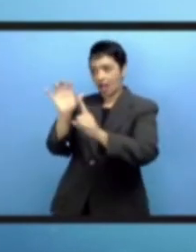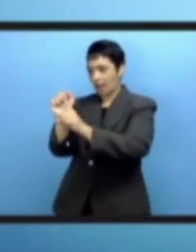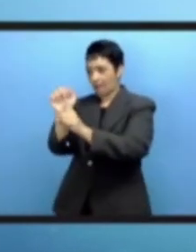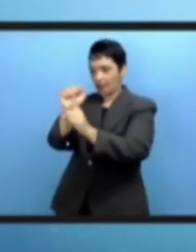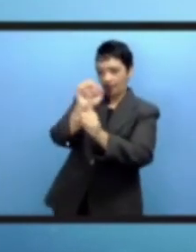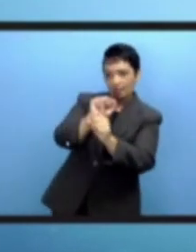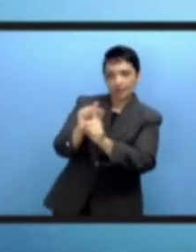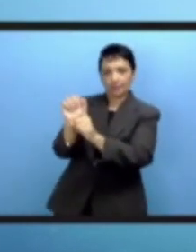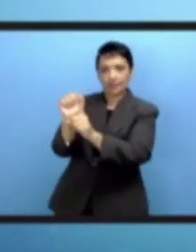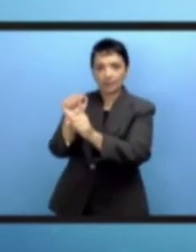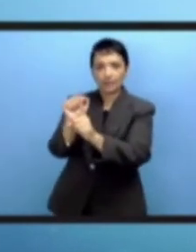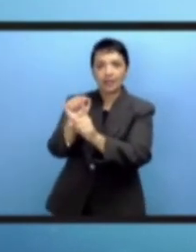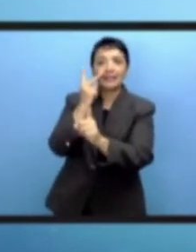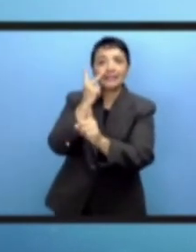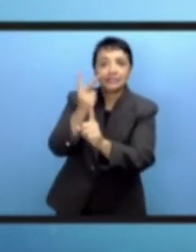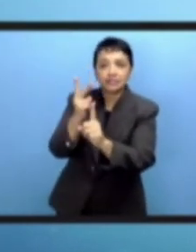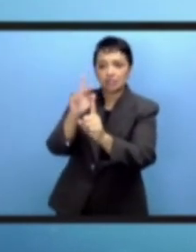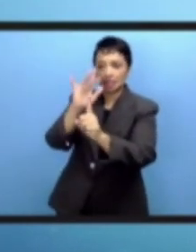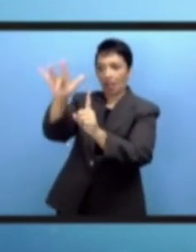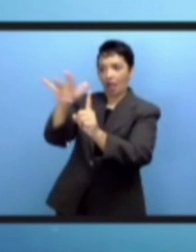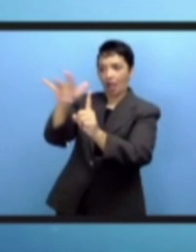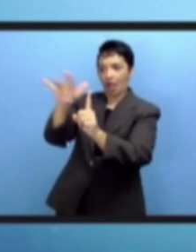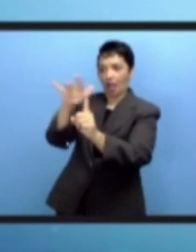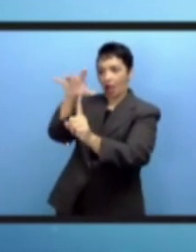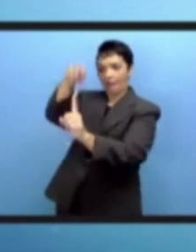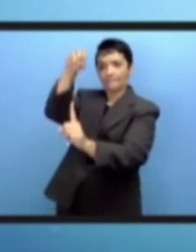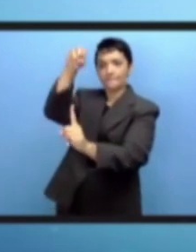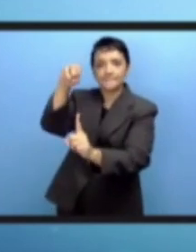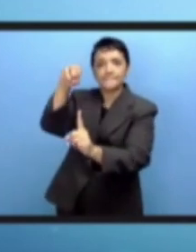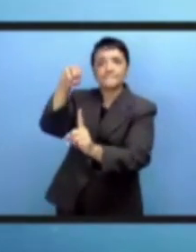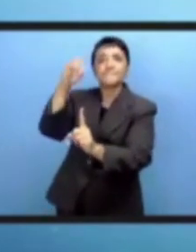Наша задача сделать так, чтобы пользователи могли